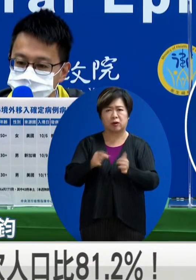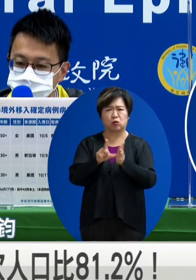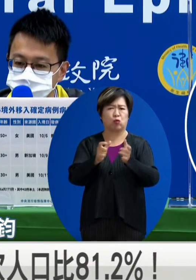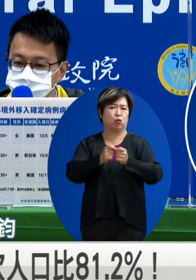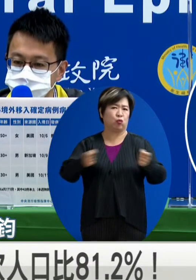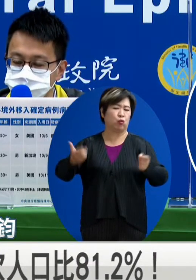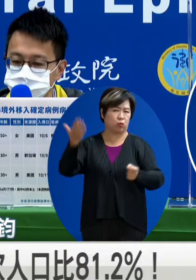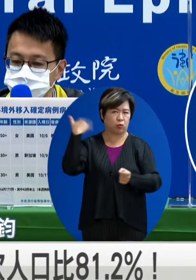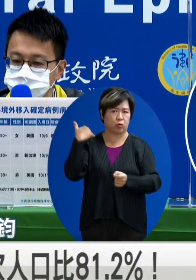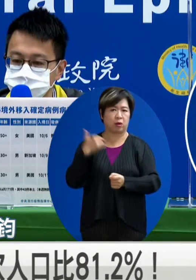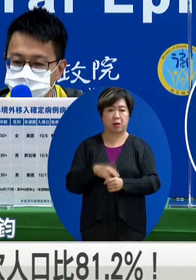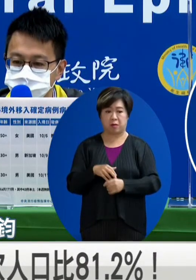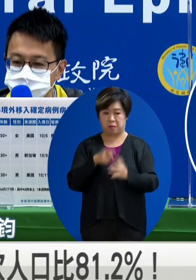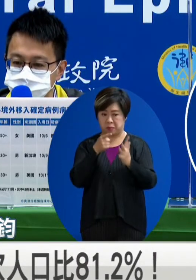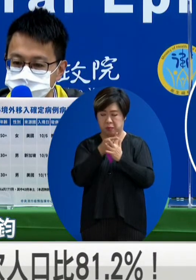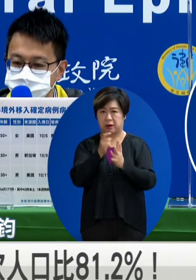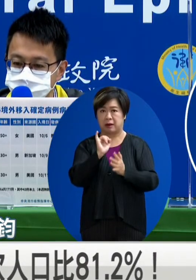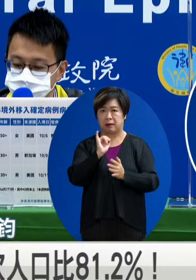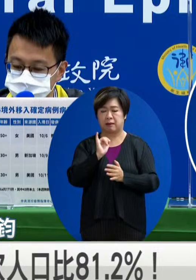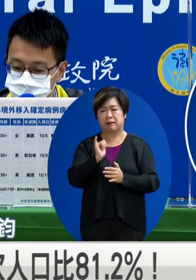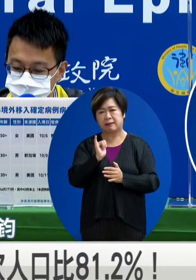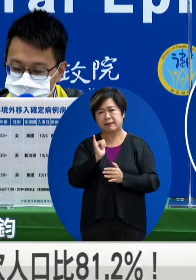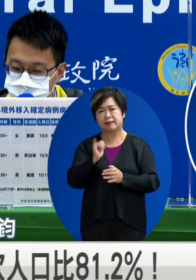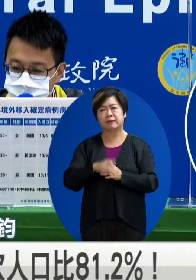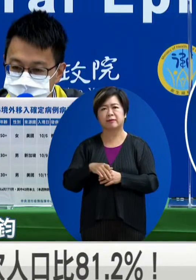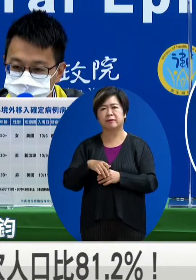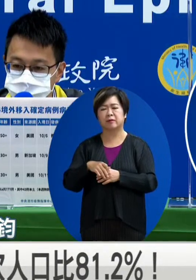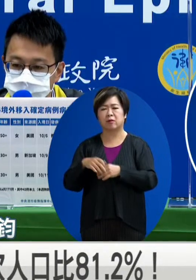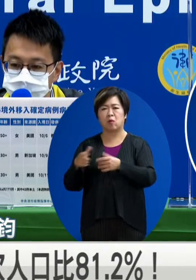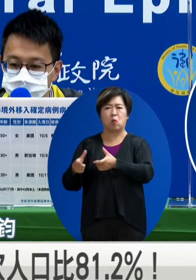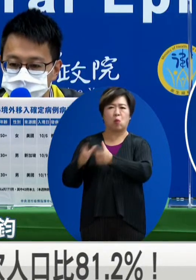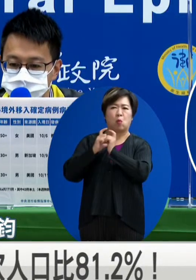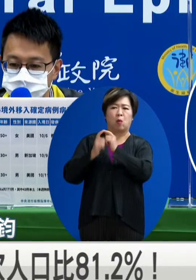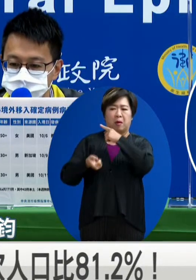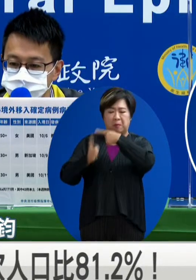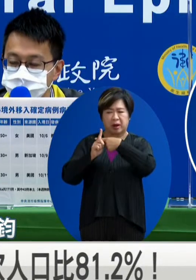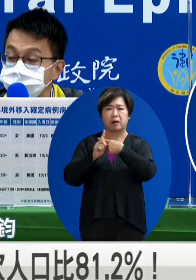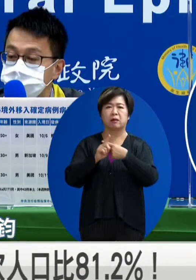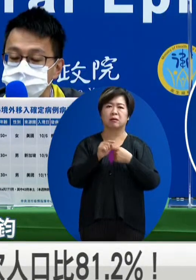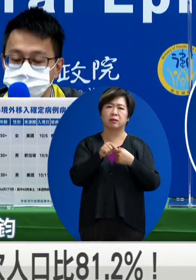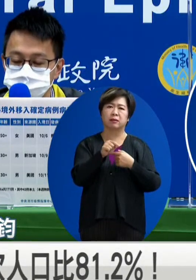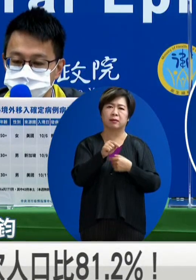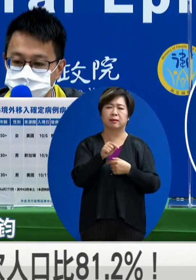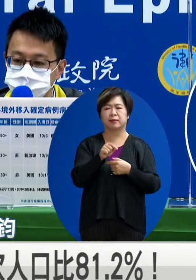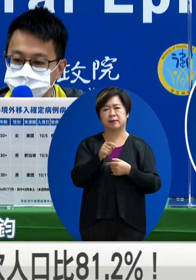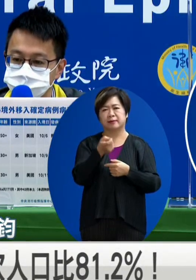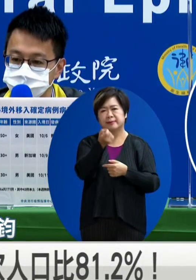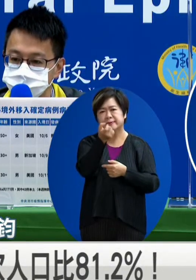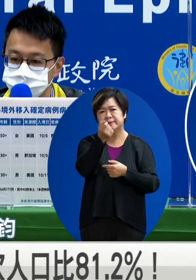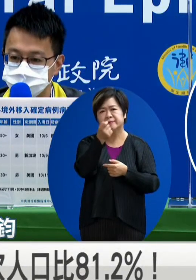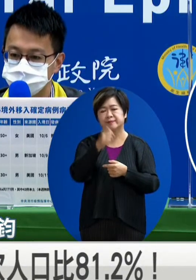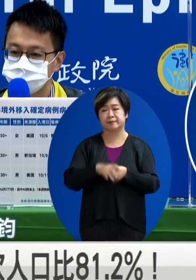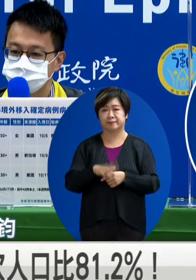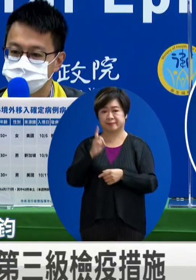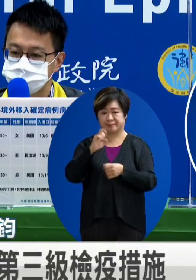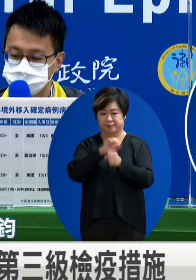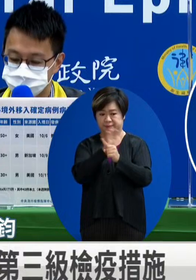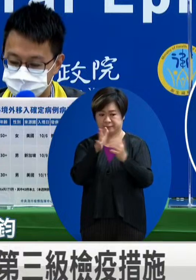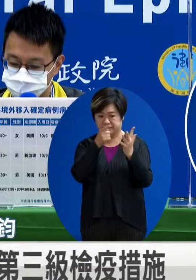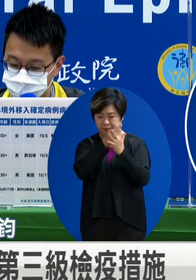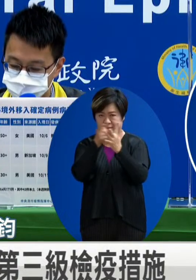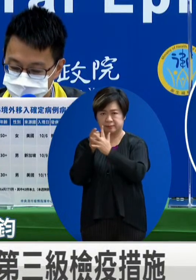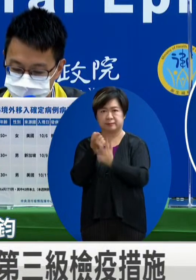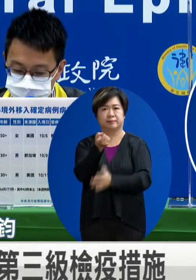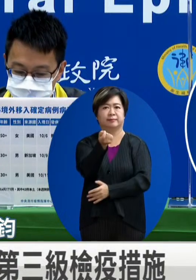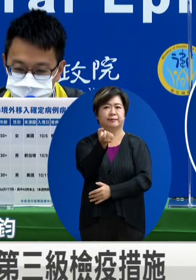边验到是属于一个复阳或是残阳的一个状况，所以大家也是反映在我们目前Delta检验出来的情形比